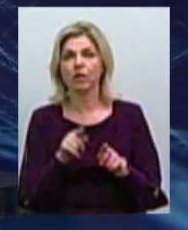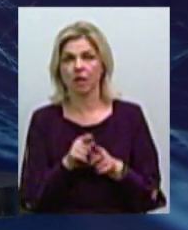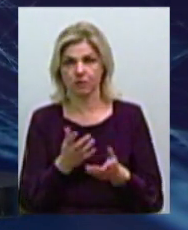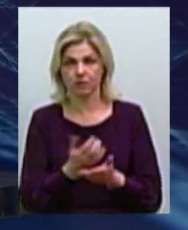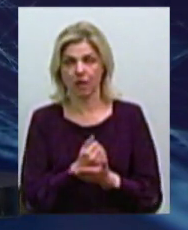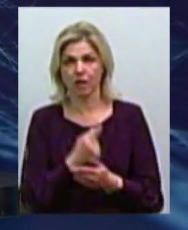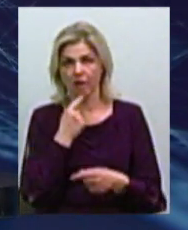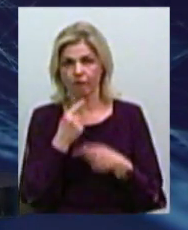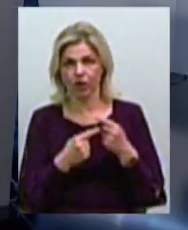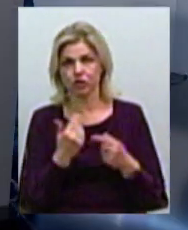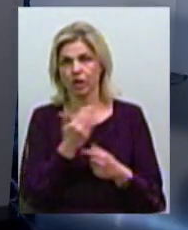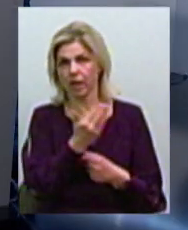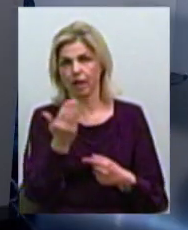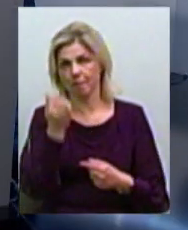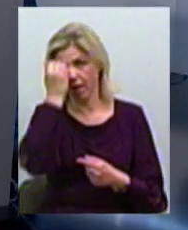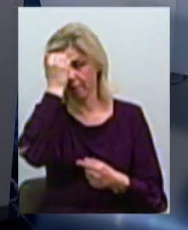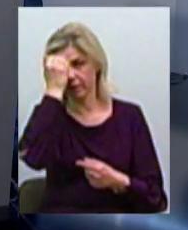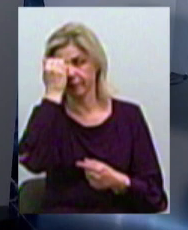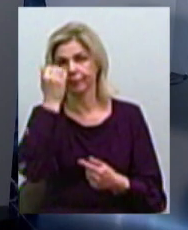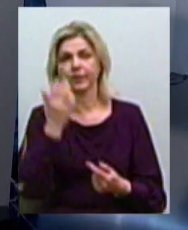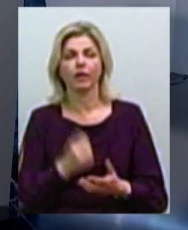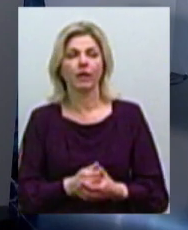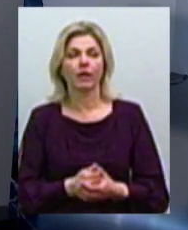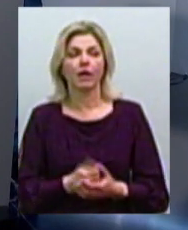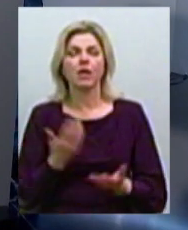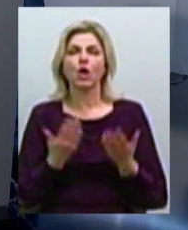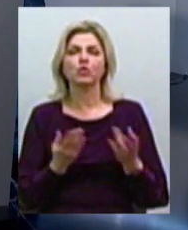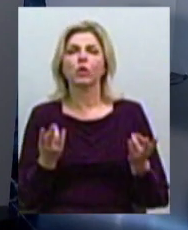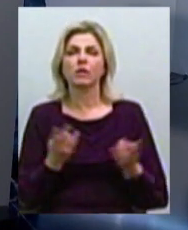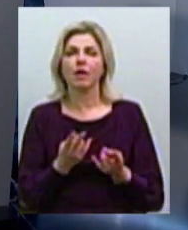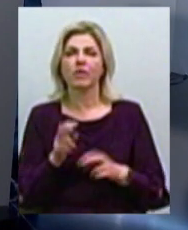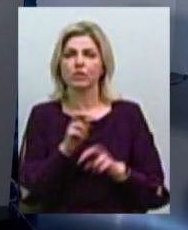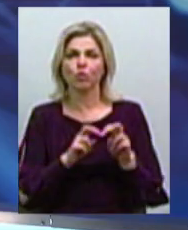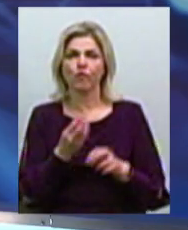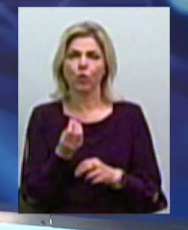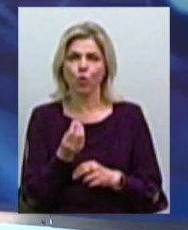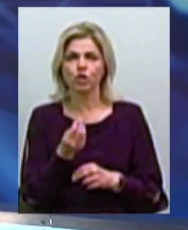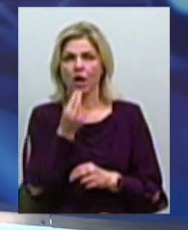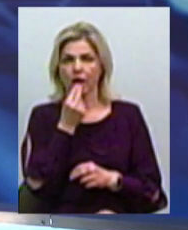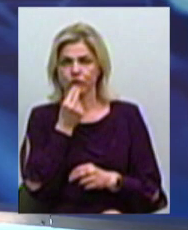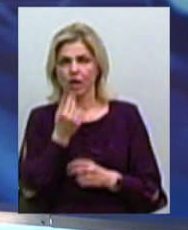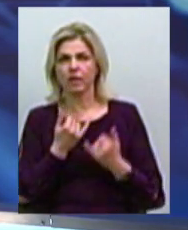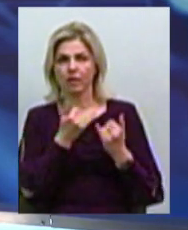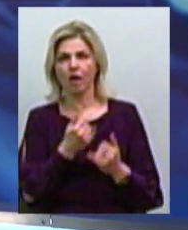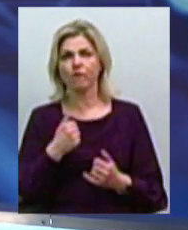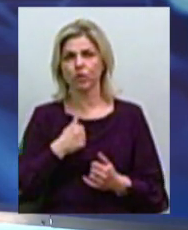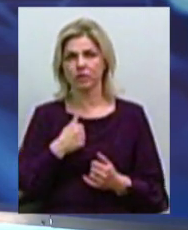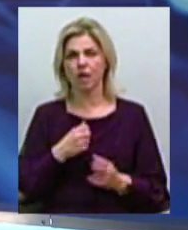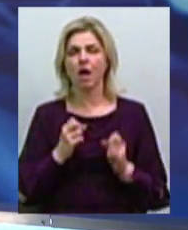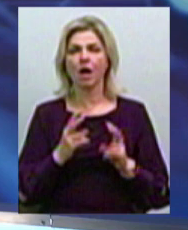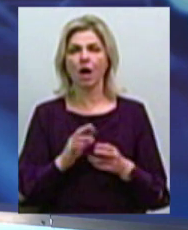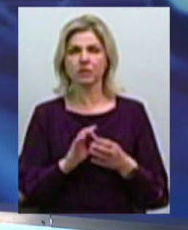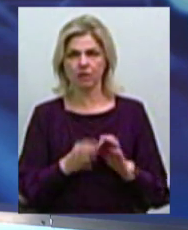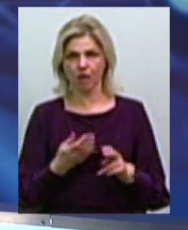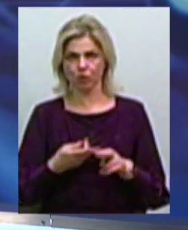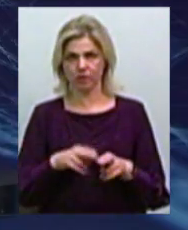їм пам'ять. Якщо потрібно було шукати гроші, харчі, устаткування для військових, наскільки складно це було робити?